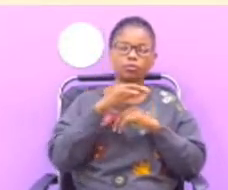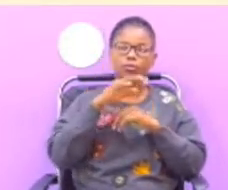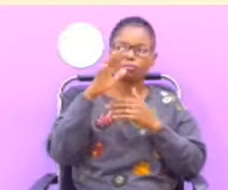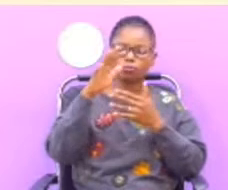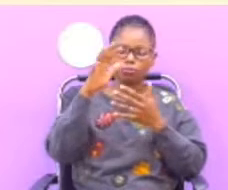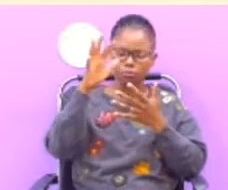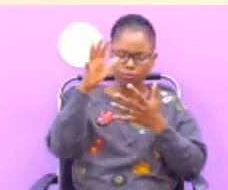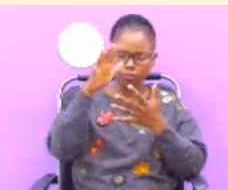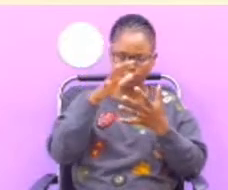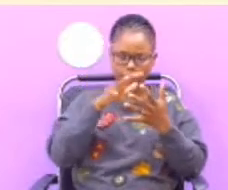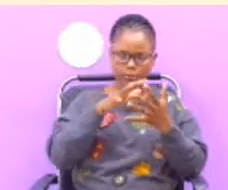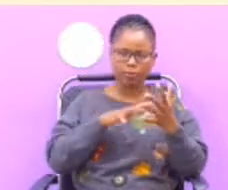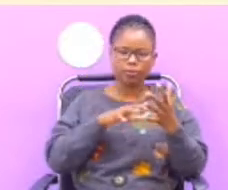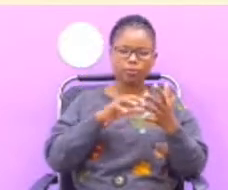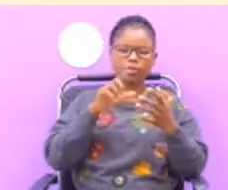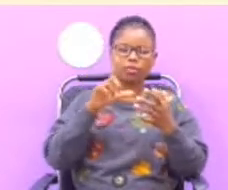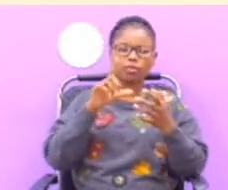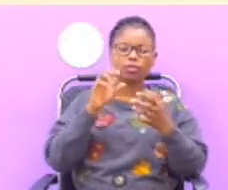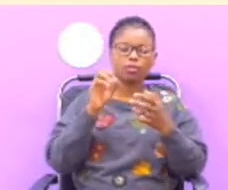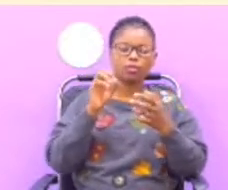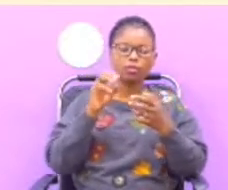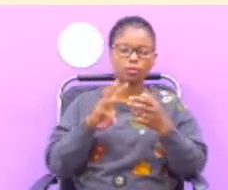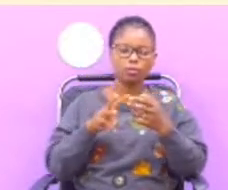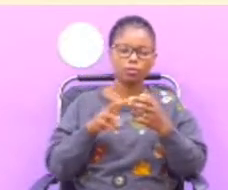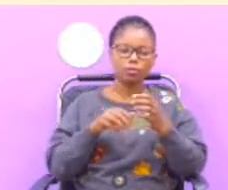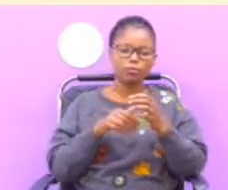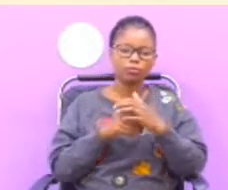kukirema igoro. Na noto ukuwa naoki haroro kio.